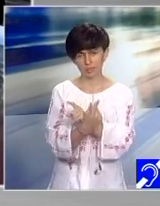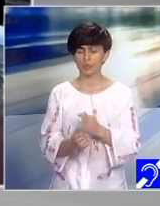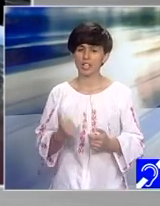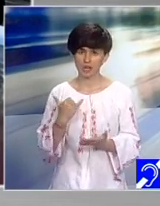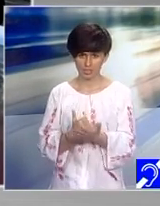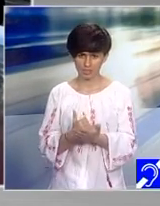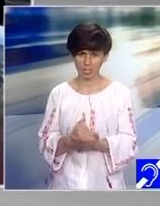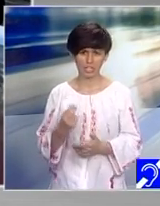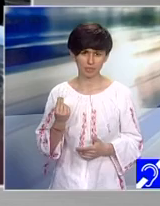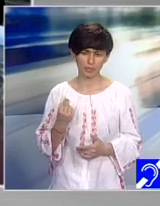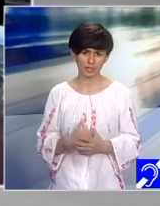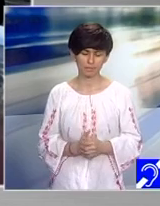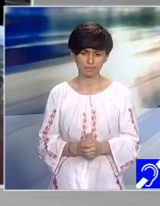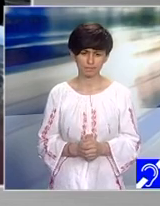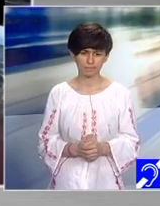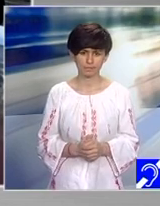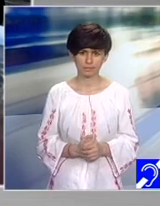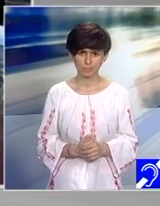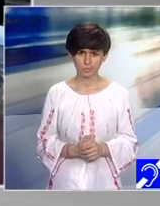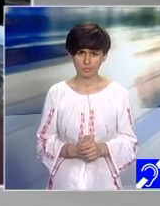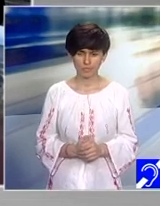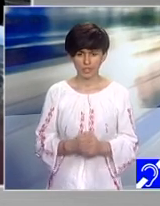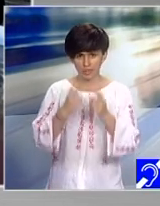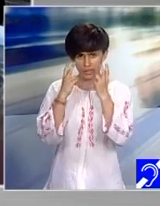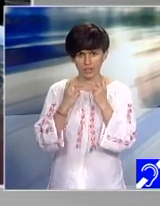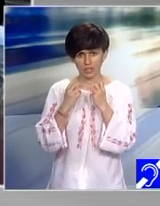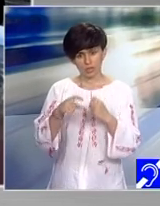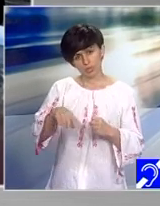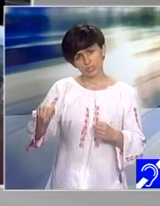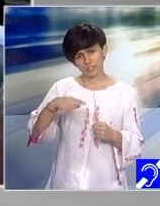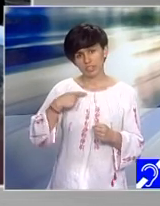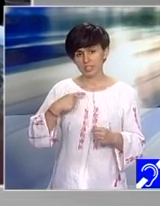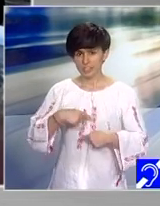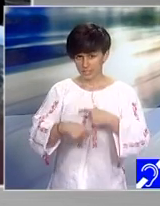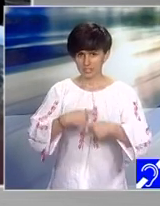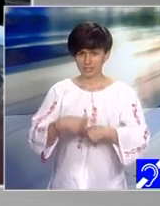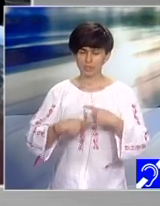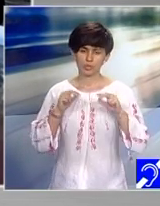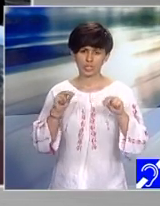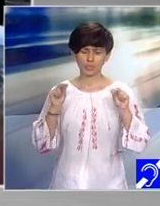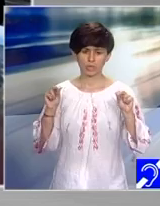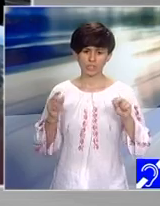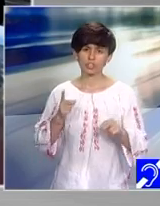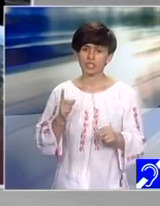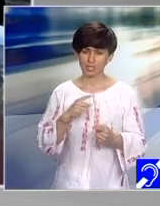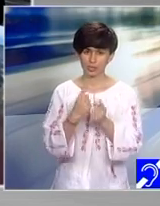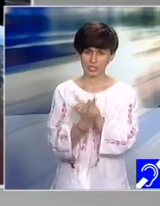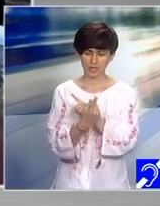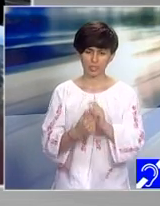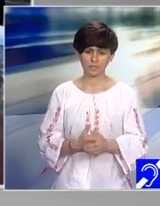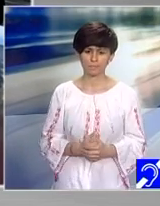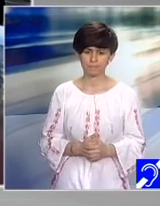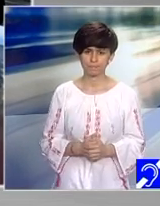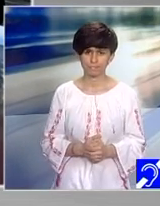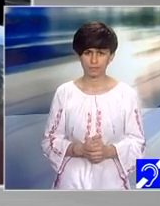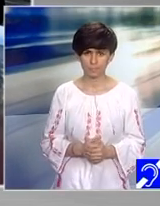bine. Da. Fiindcă concluzia voastră a fost sistemul educațional trebuie schimbat. Trebuie